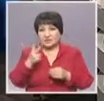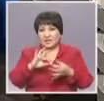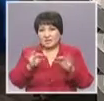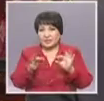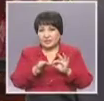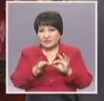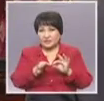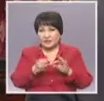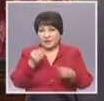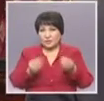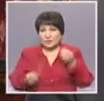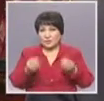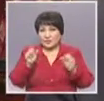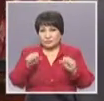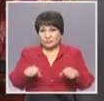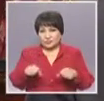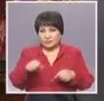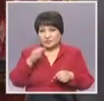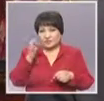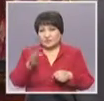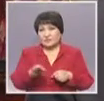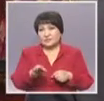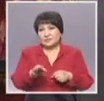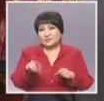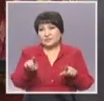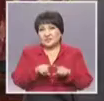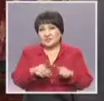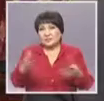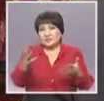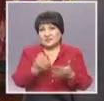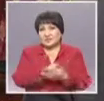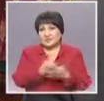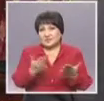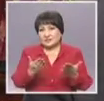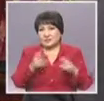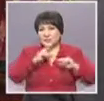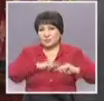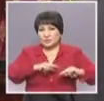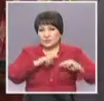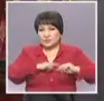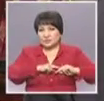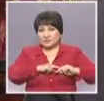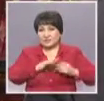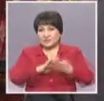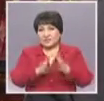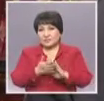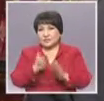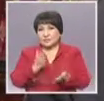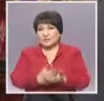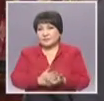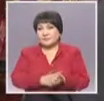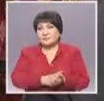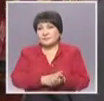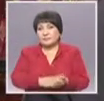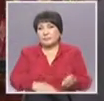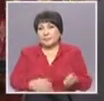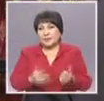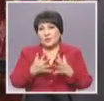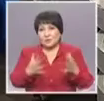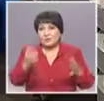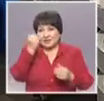деп айтсақ болады. Сондықтан осындай табыстармен енді жұмыс істеп жатқан жайымыз бар. Рахмет,